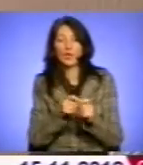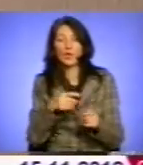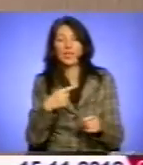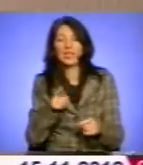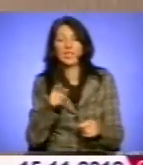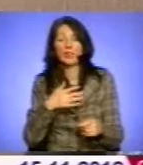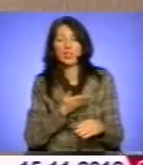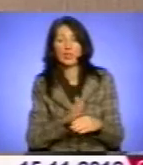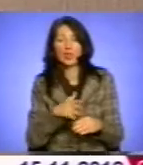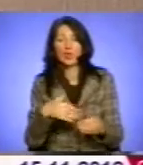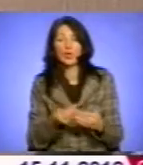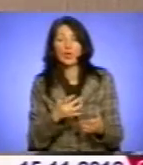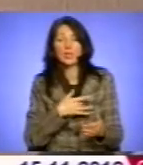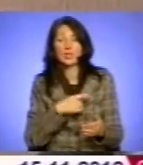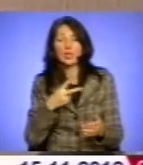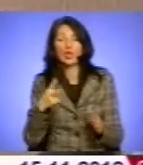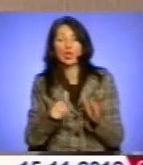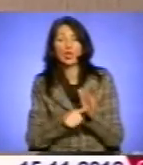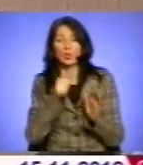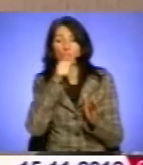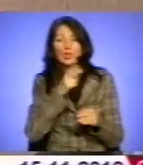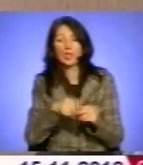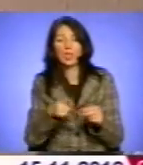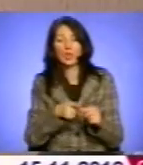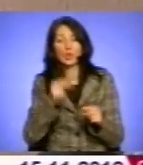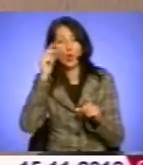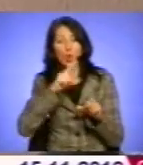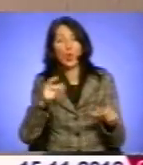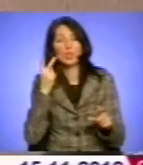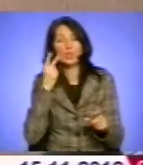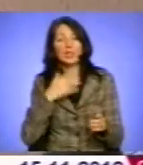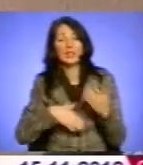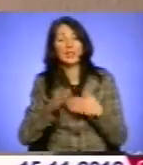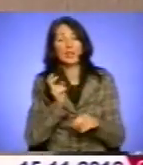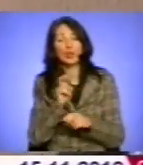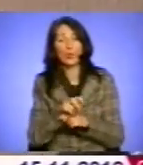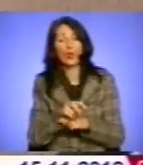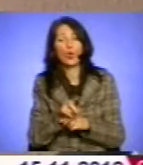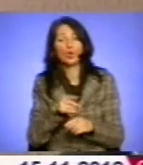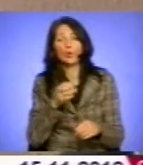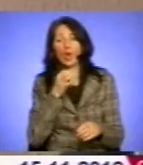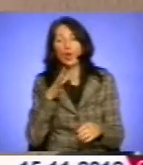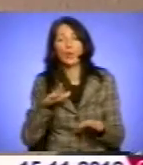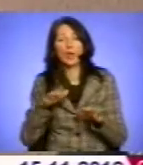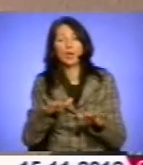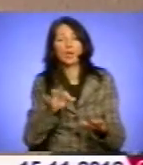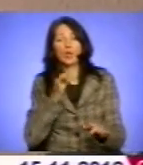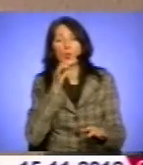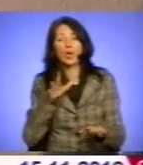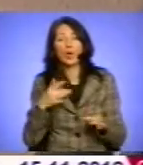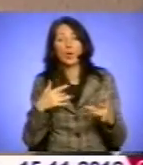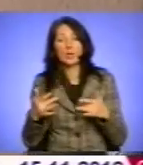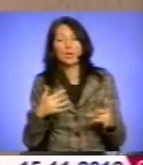У 2006 році я закінчила цю школу, і я завжди з радістю приходжу на любу акцію, на будь-який концерт.